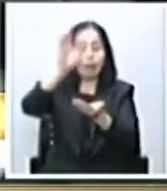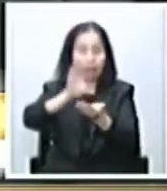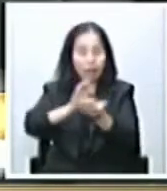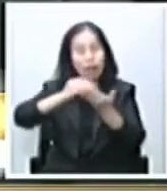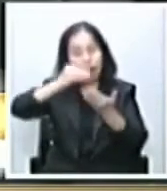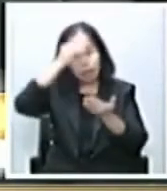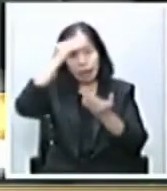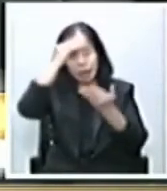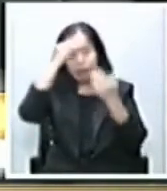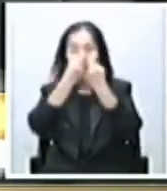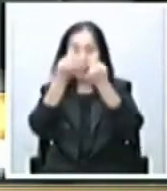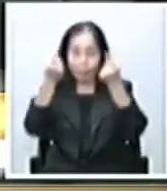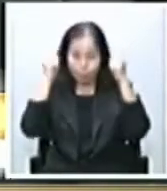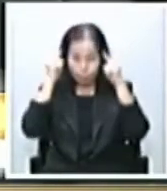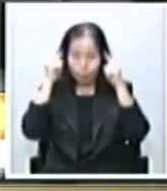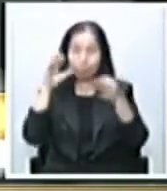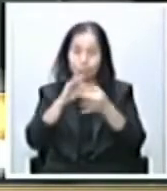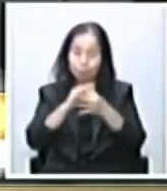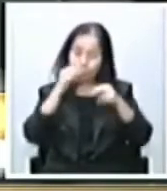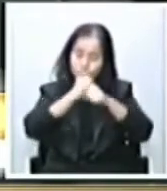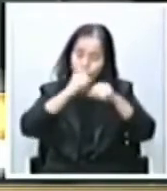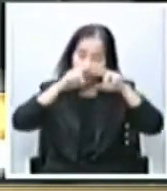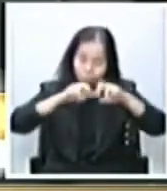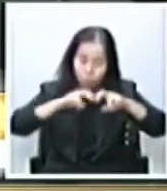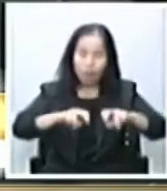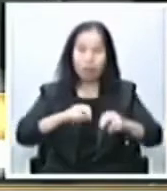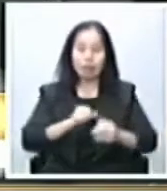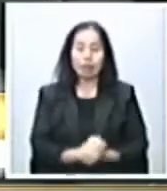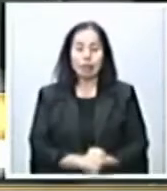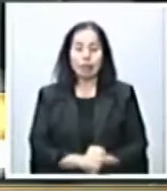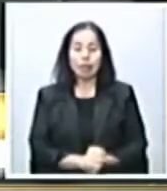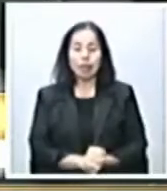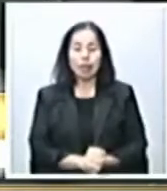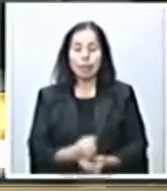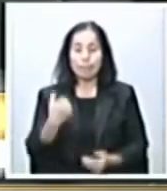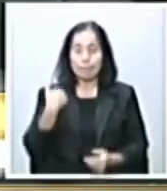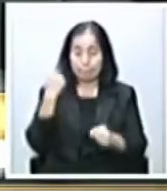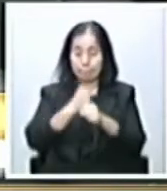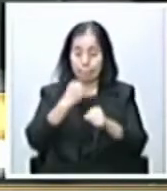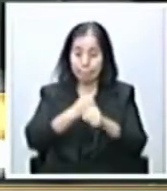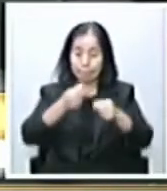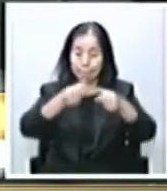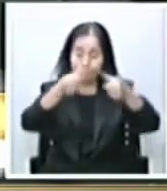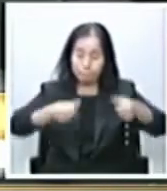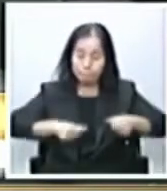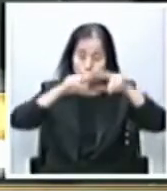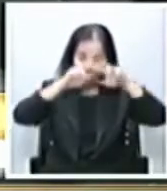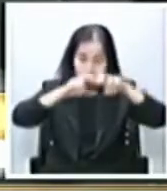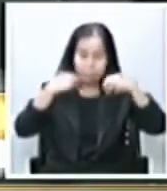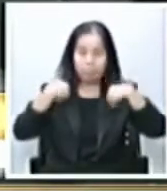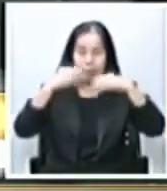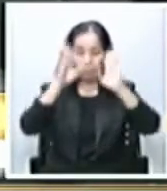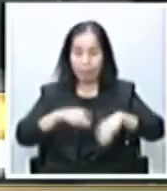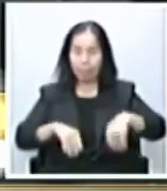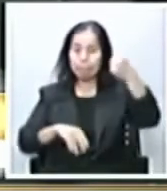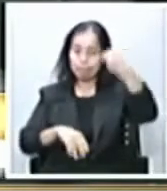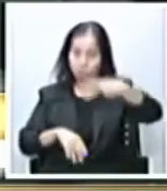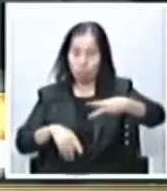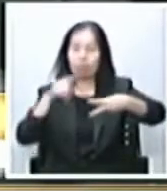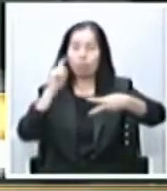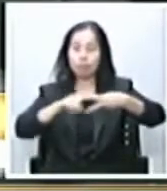นั่นก็คือวิจัยและนวัตกรรมโดยปกติของงานวิจัยมีอยู่2อย่างครับอย่างแรกคืองานวิจัยที่จับต้อง